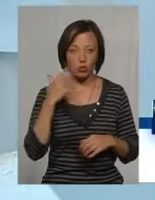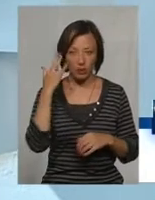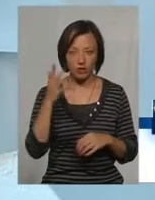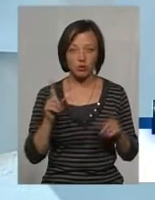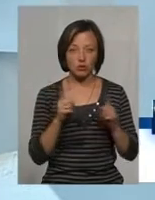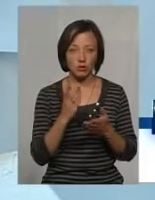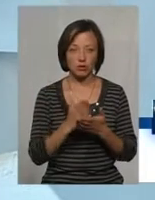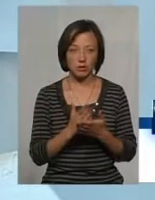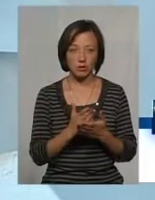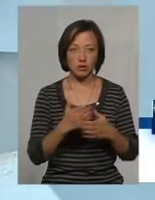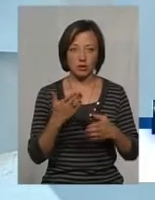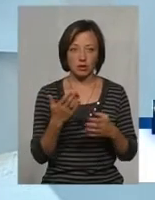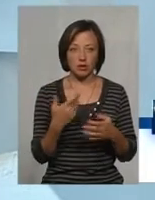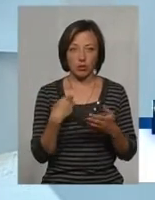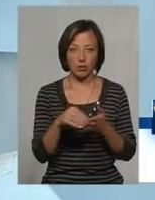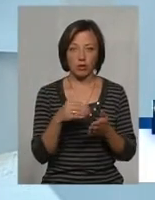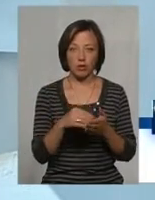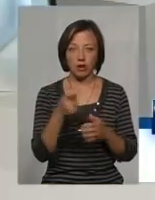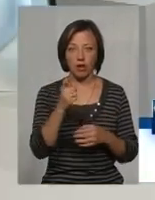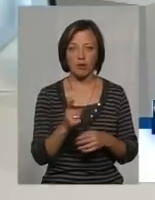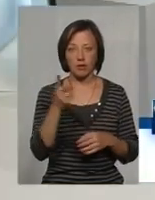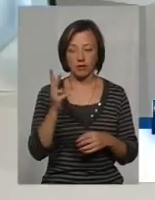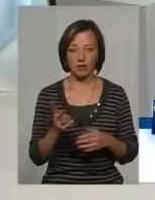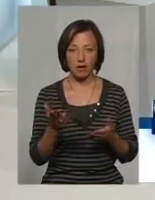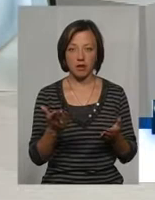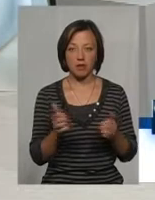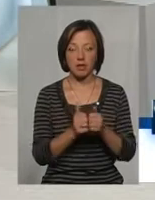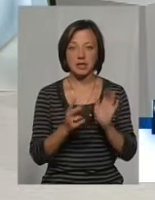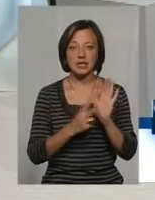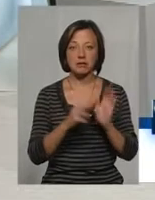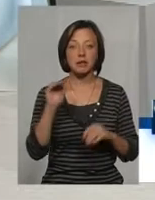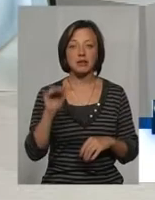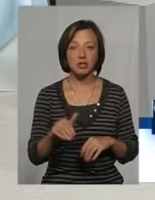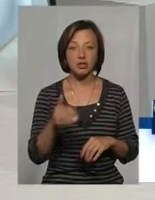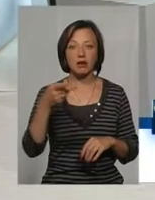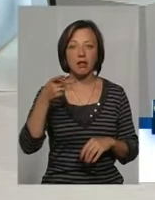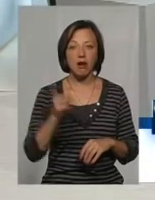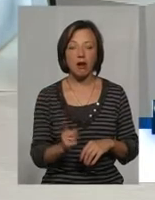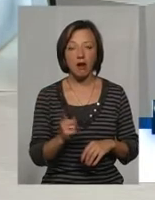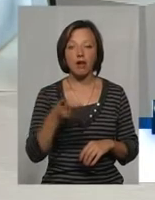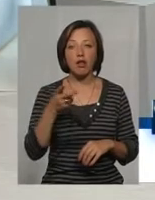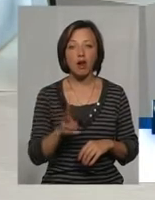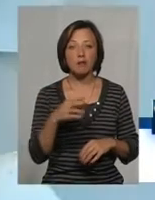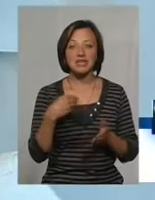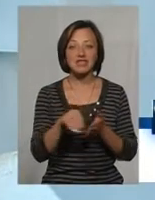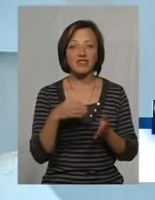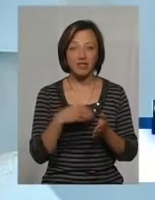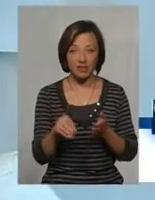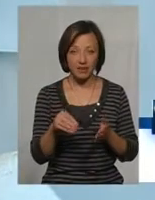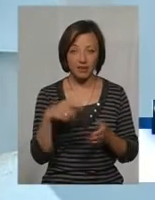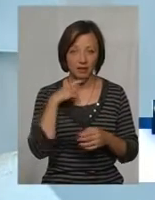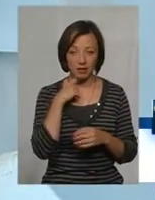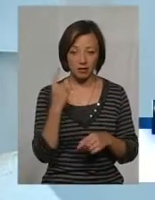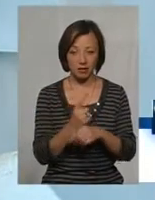являє собою по шматках, якщо ми купуємо по 1-2 кілограми. Біля 7000 кілограм свинини і так